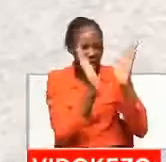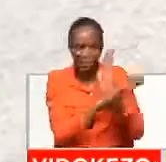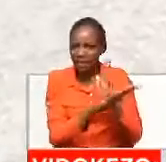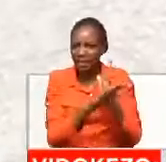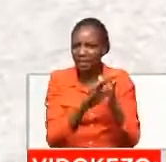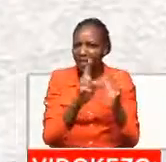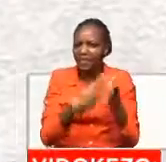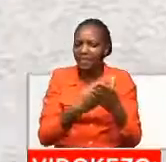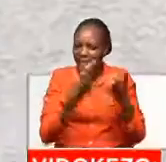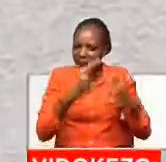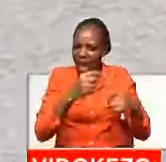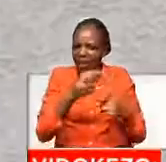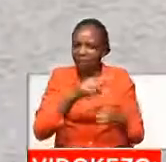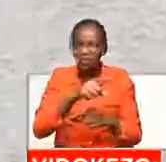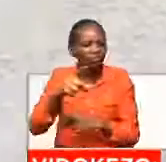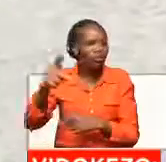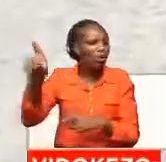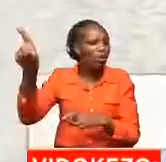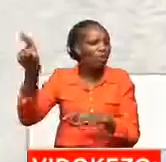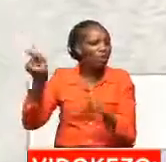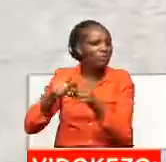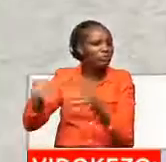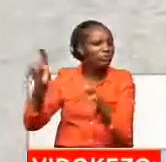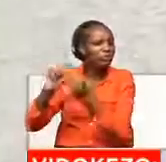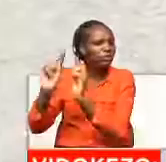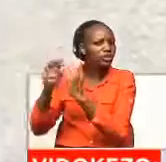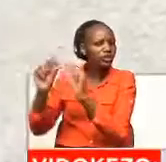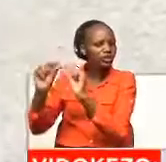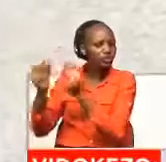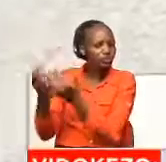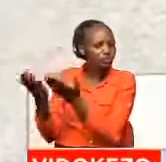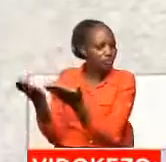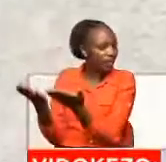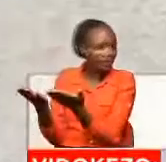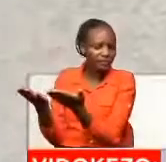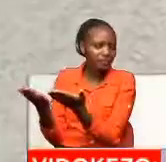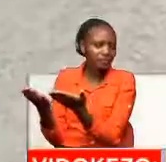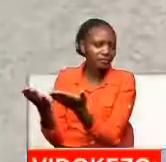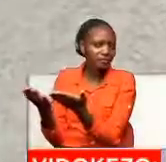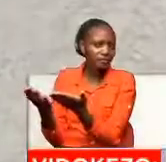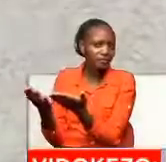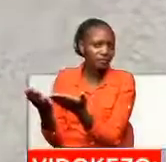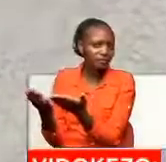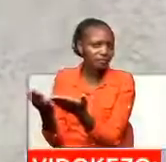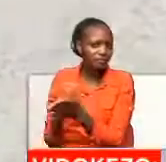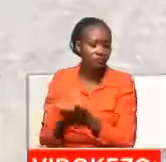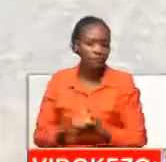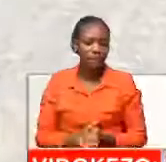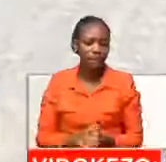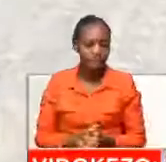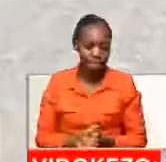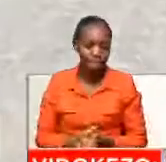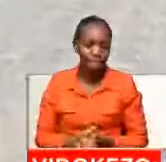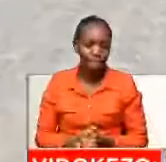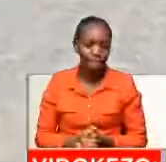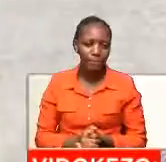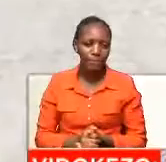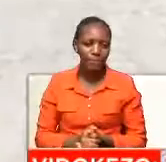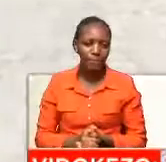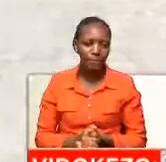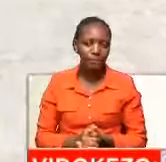wao waondoke wajiunge na vyama ambavyo wanafikiria hivyo vyama vina sera ambayo ni muhimu sana kwa maisha